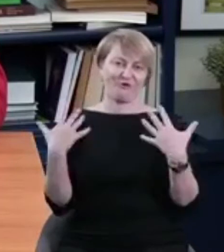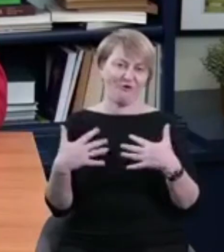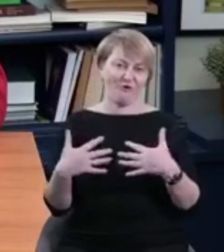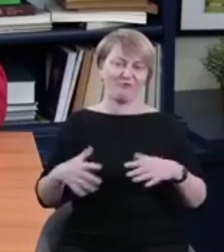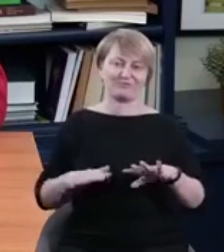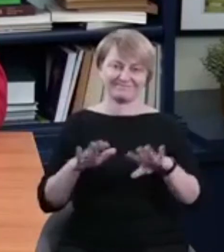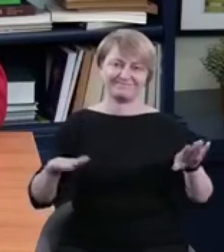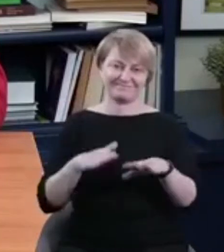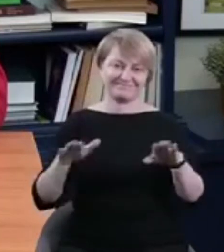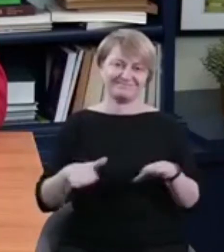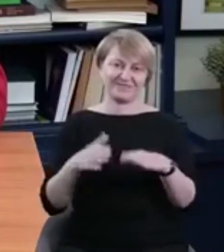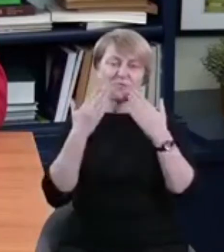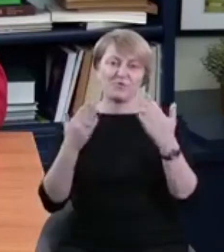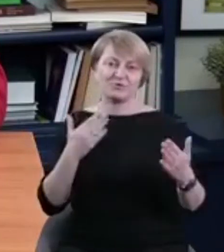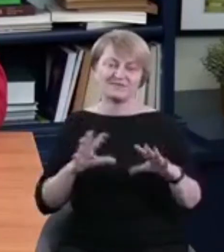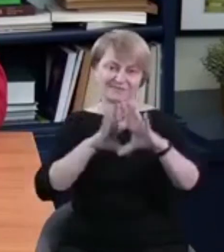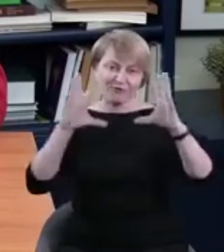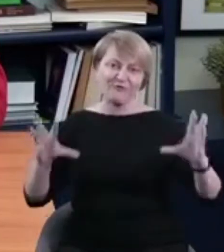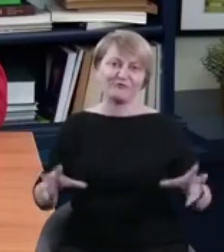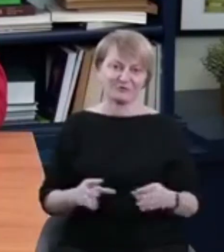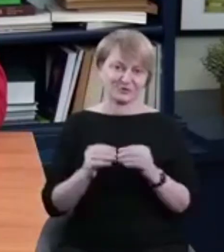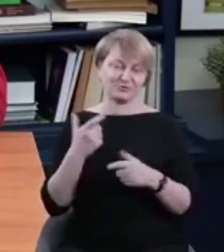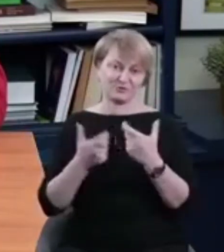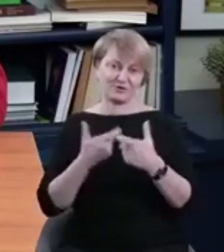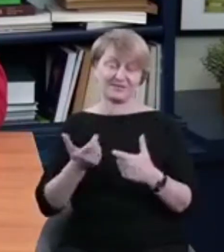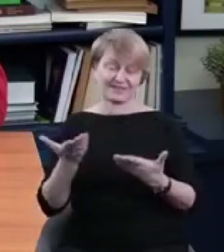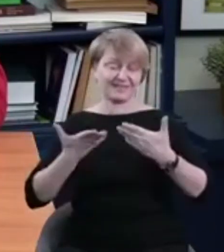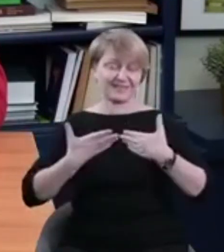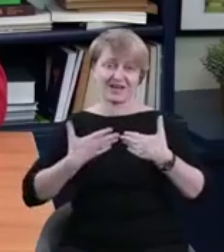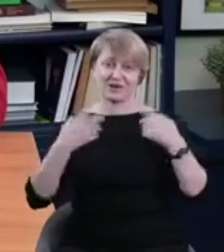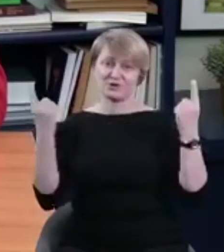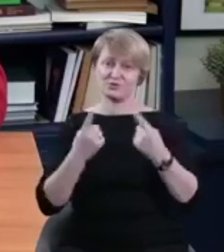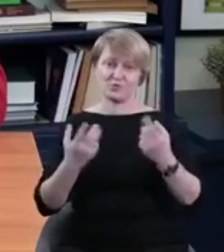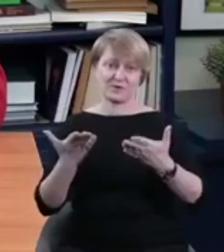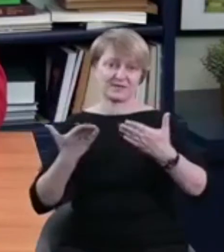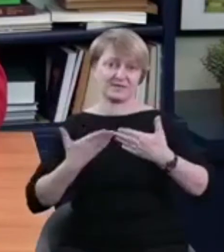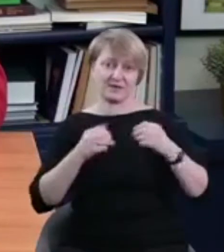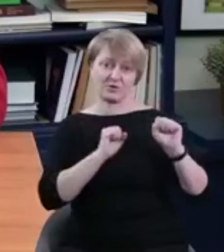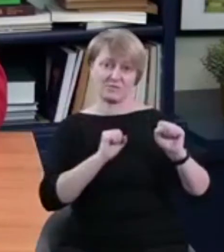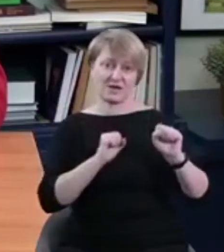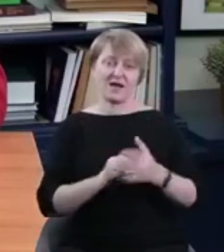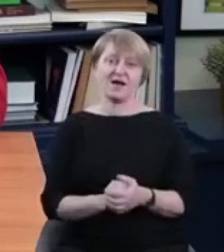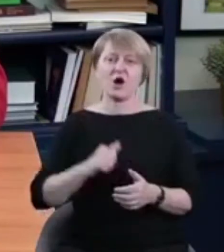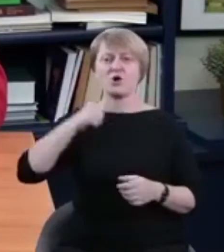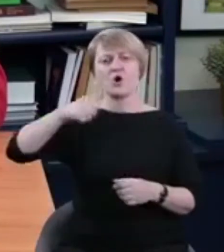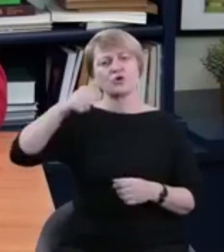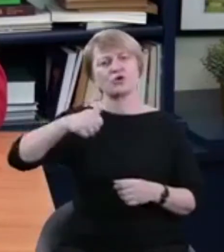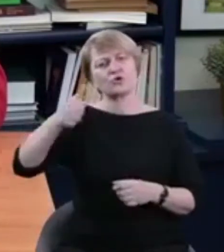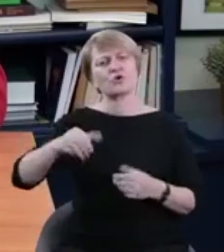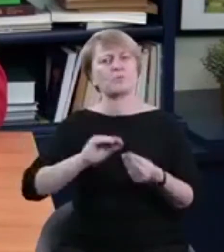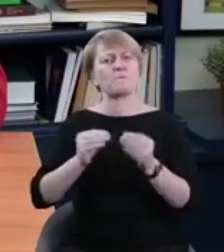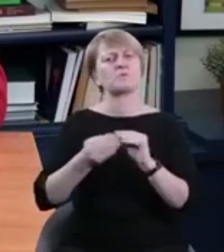na to na to decydują bo naprawdę daje to frajdę daje odporność jak co roku miałem mnóstwo problemów z zatokami